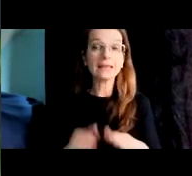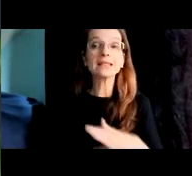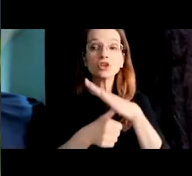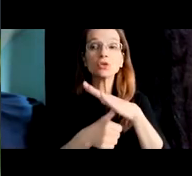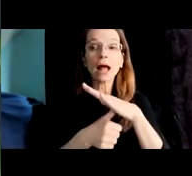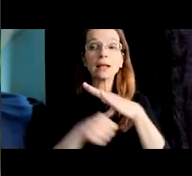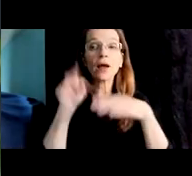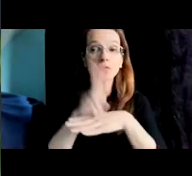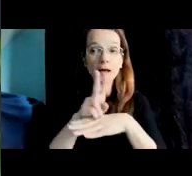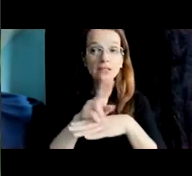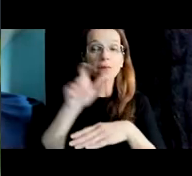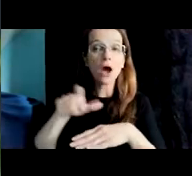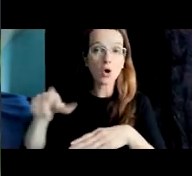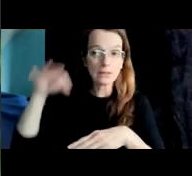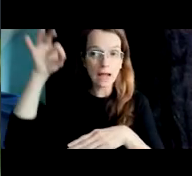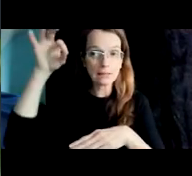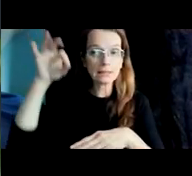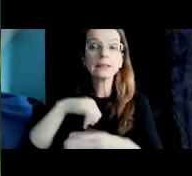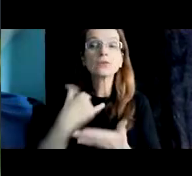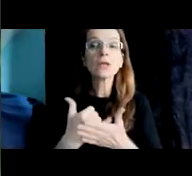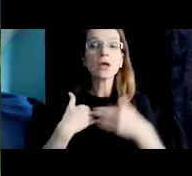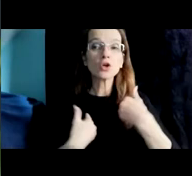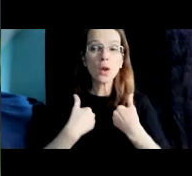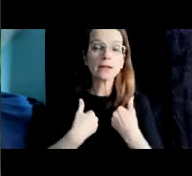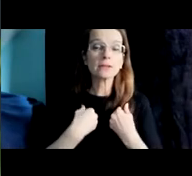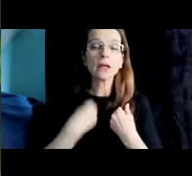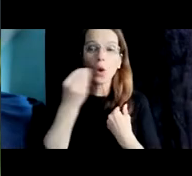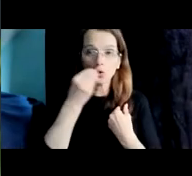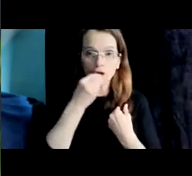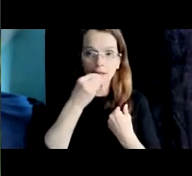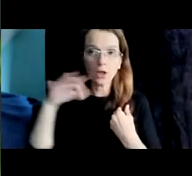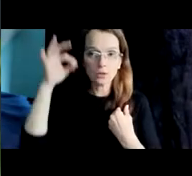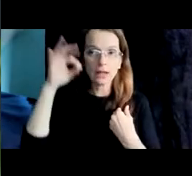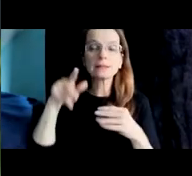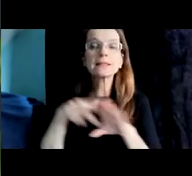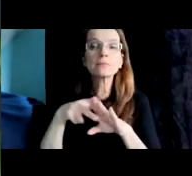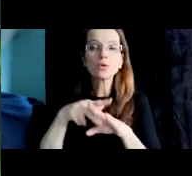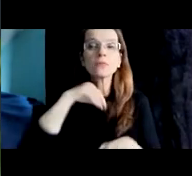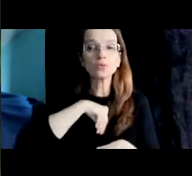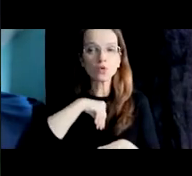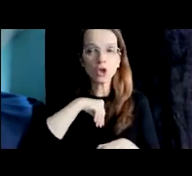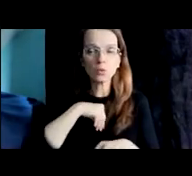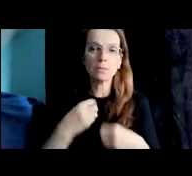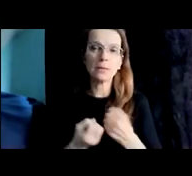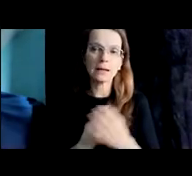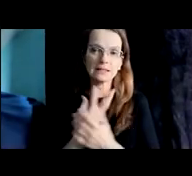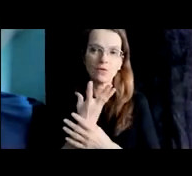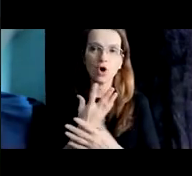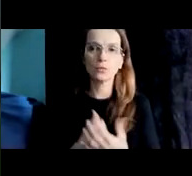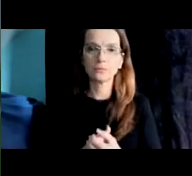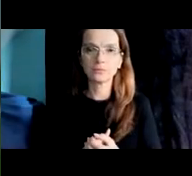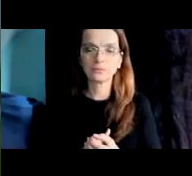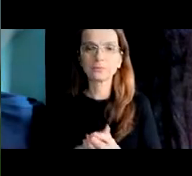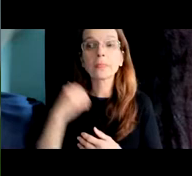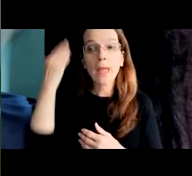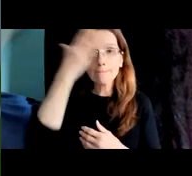varstva odraslih ter vseživljenjskega učenja in bivanja odraslih z motnjami v duševnem razvoju.